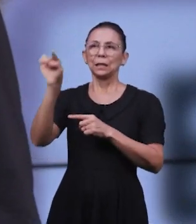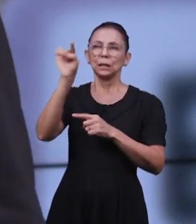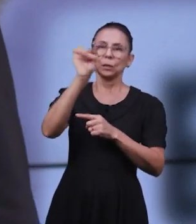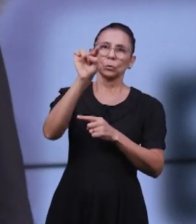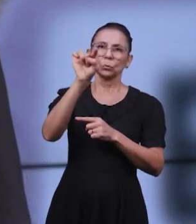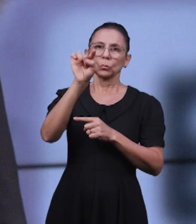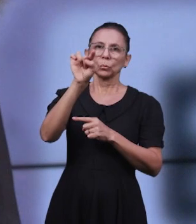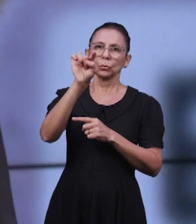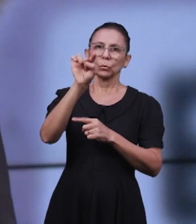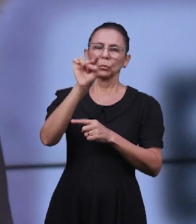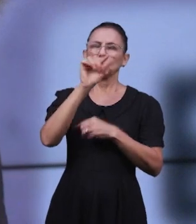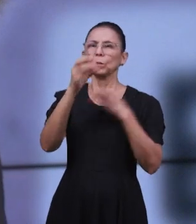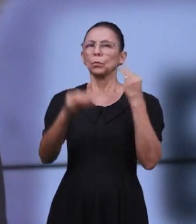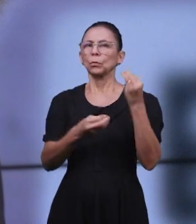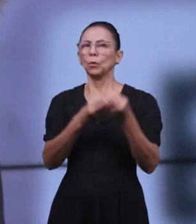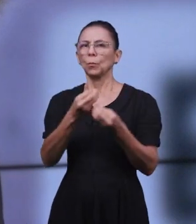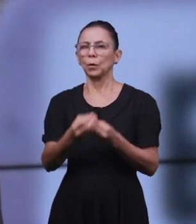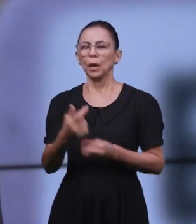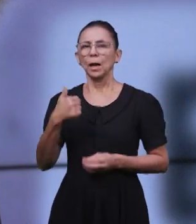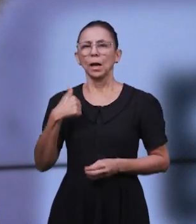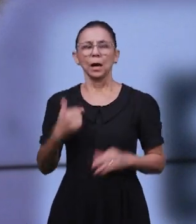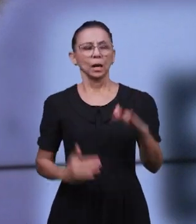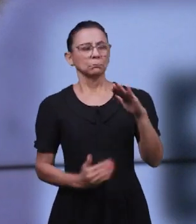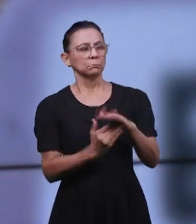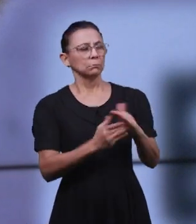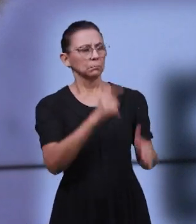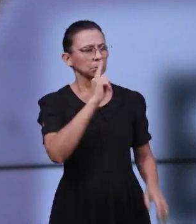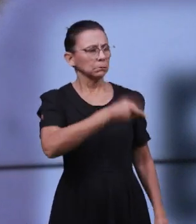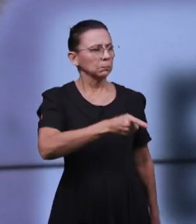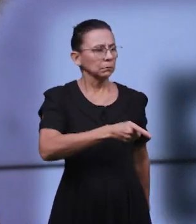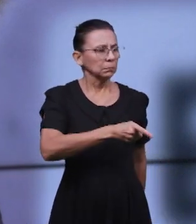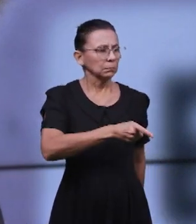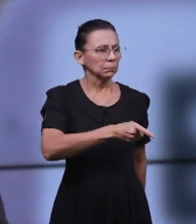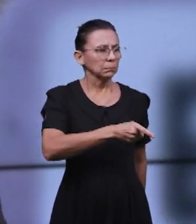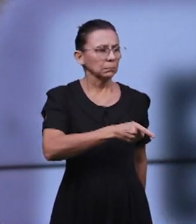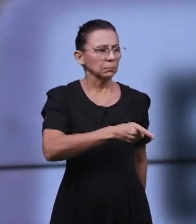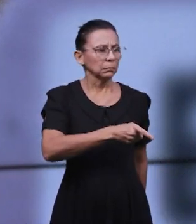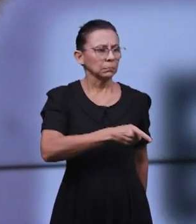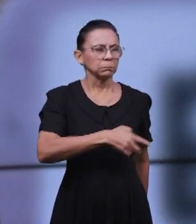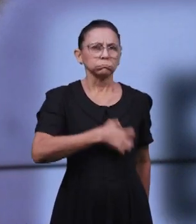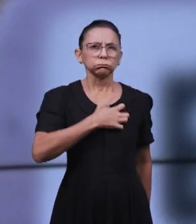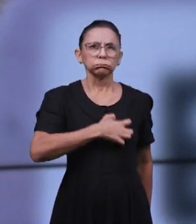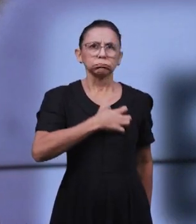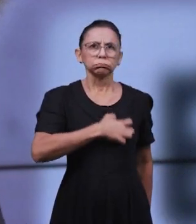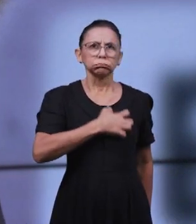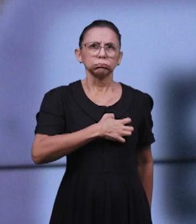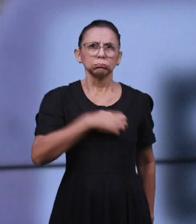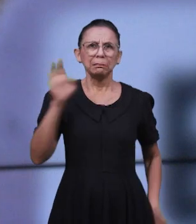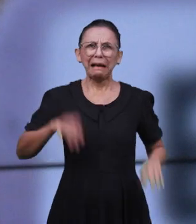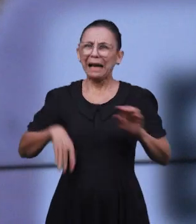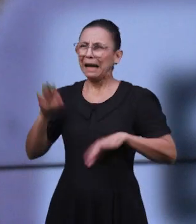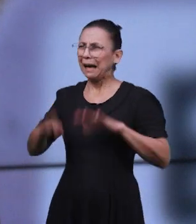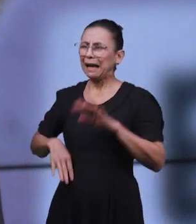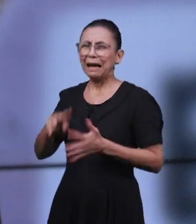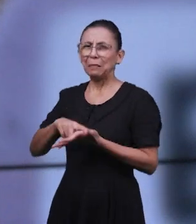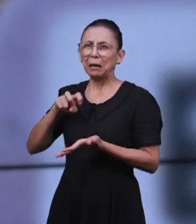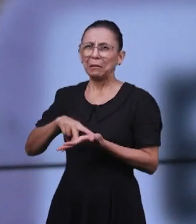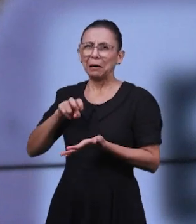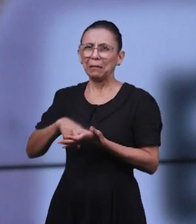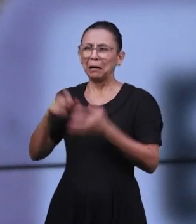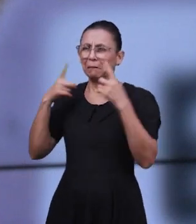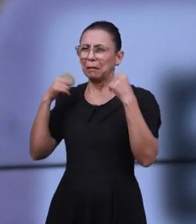système hybride. De quelle manière? J'établis le limite pour les enfants, elle est énervée, elle fait le caprice, mais vous,